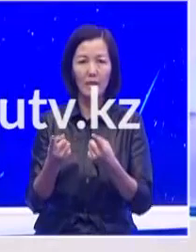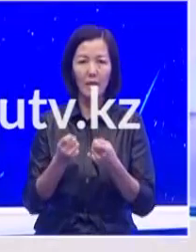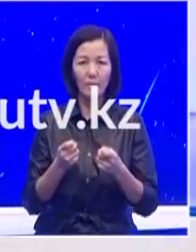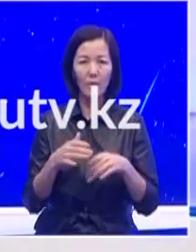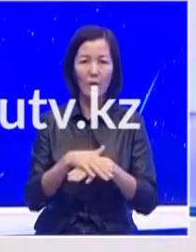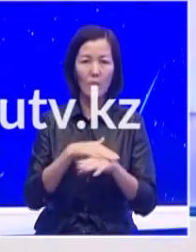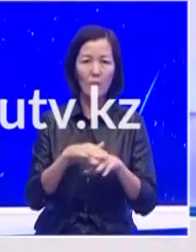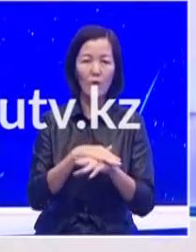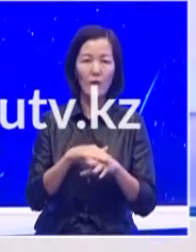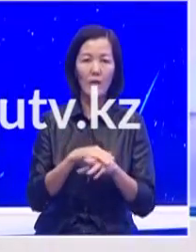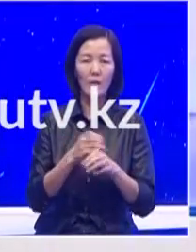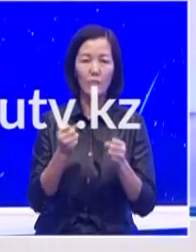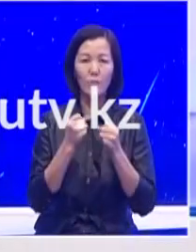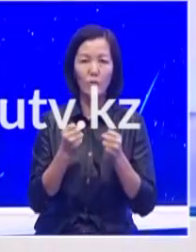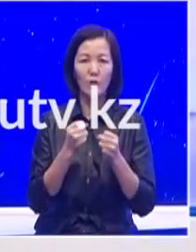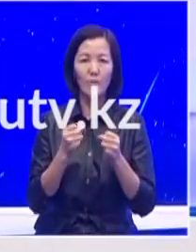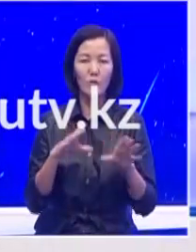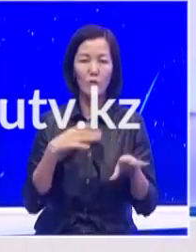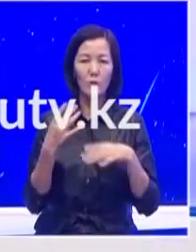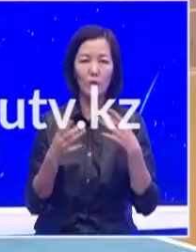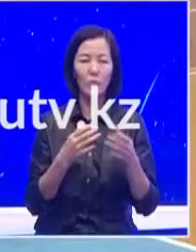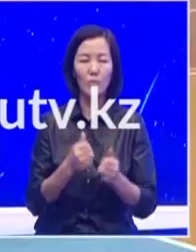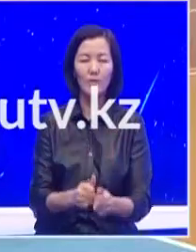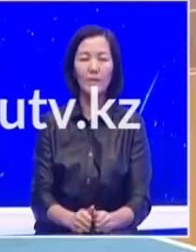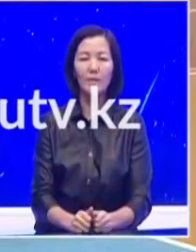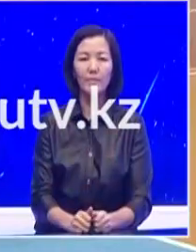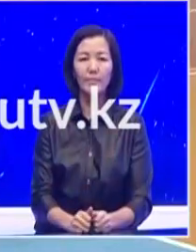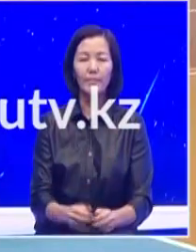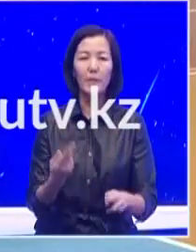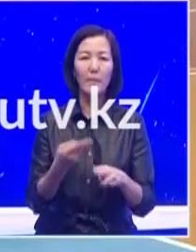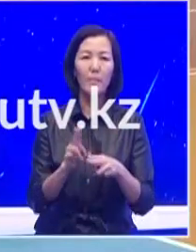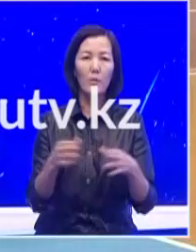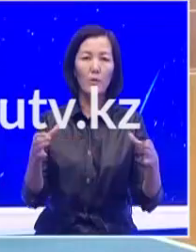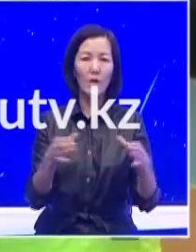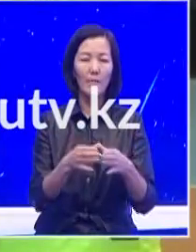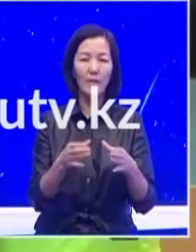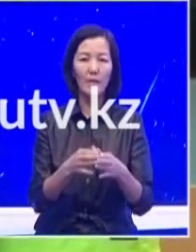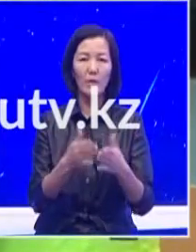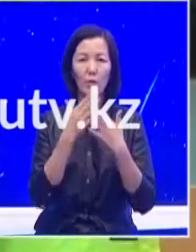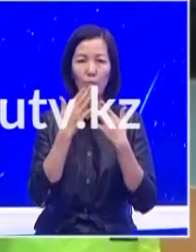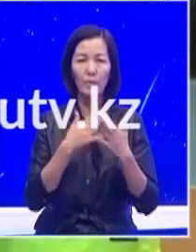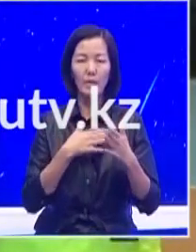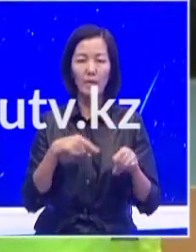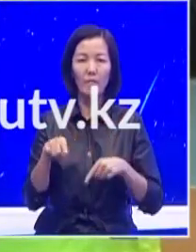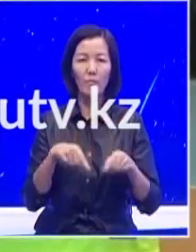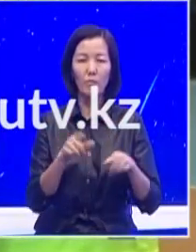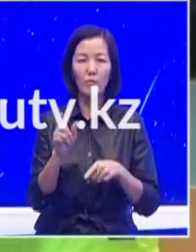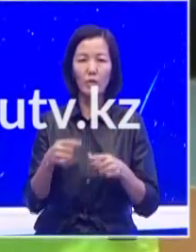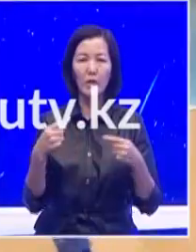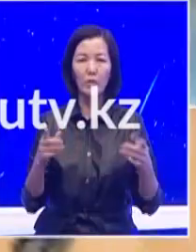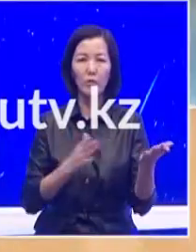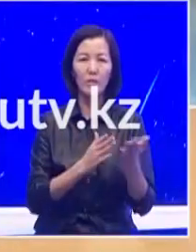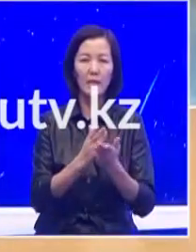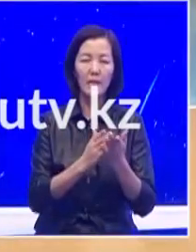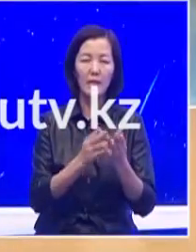қалыптастырып, көпшілікті бұқаралық спортқа тарту. Бұл командалар әуесқой футболшылардан құралған, әрқайсысы түрлі салада еңбек